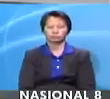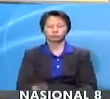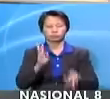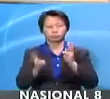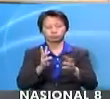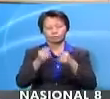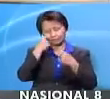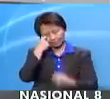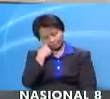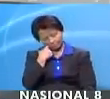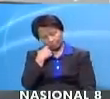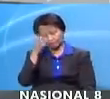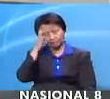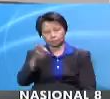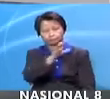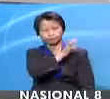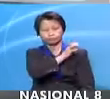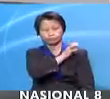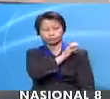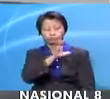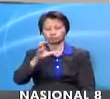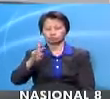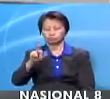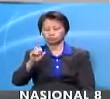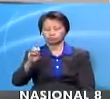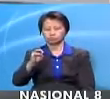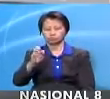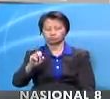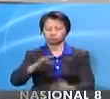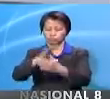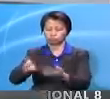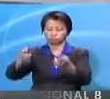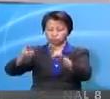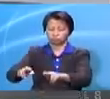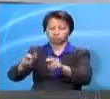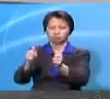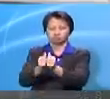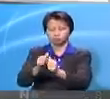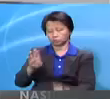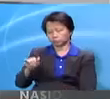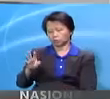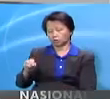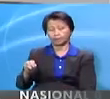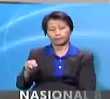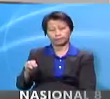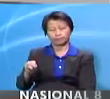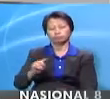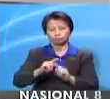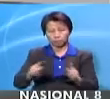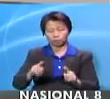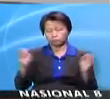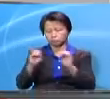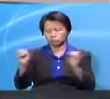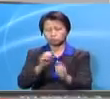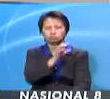Walaupun bersedih dengan keputusan jurulatih Rosman Razak yang menamatkan kontrak dengan Badan Induk Bola Badminton Negara, itu BAM, namun